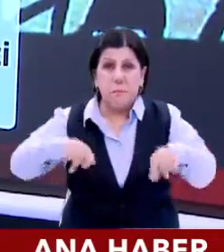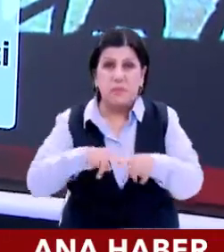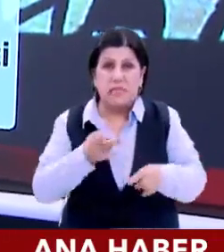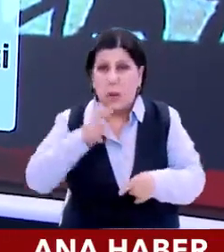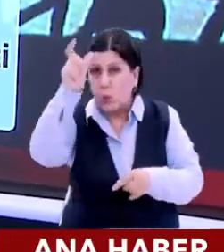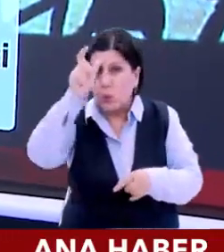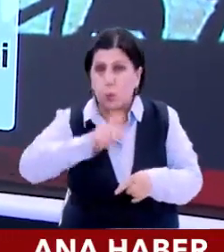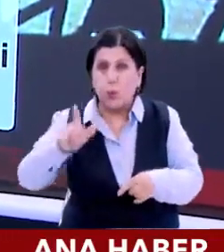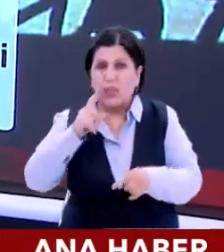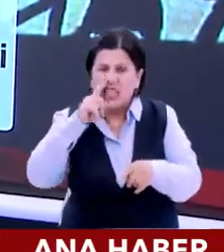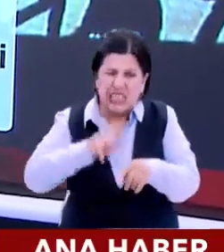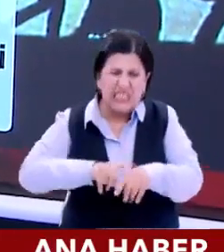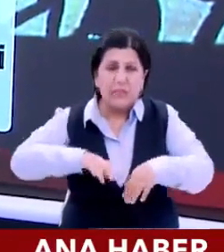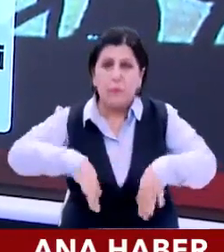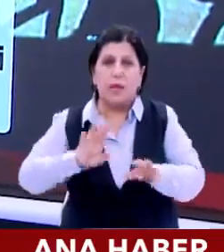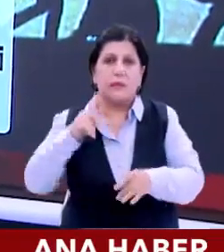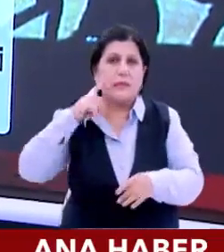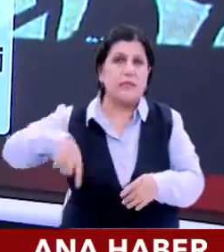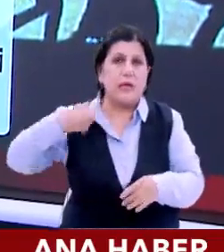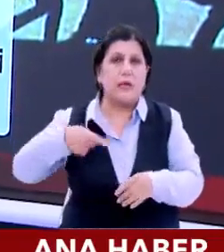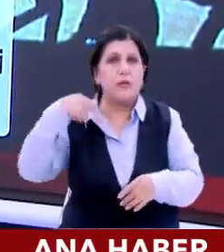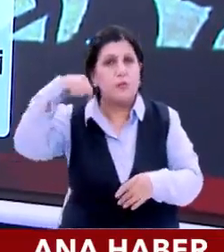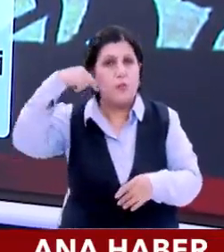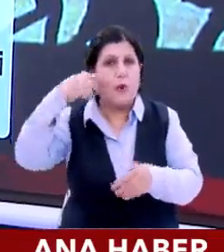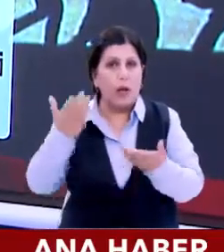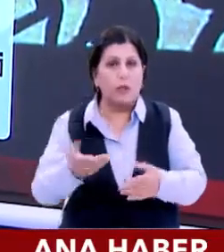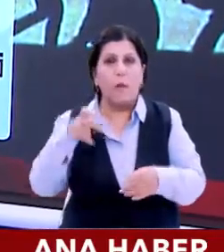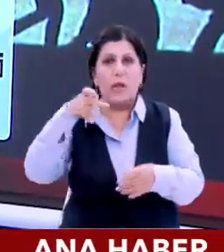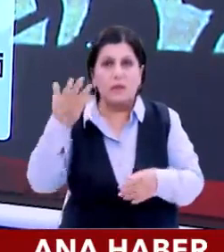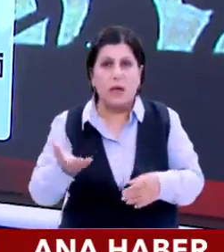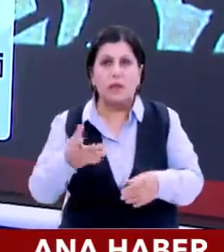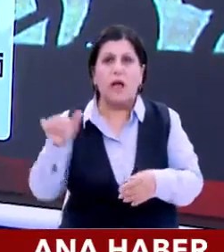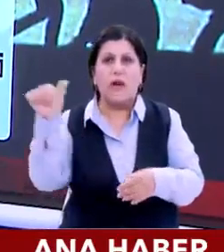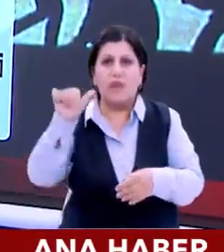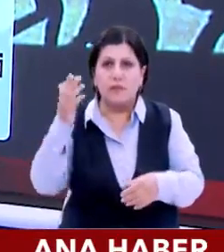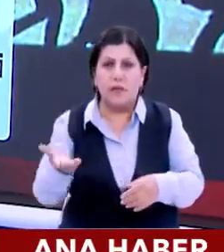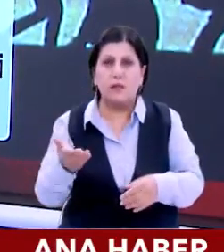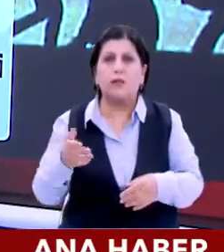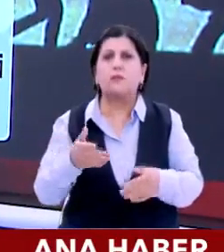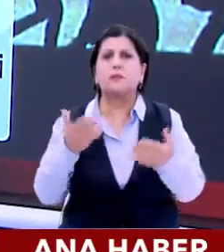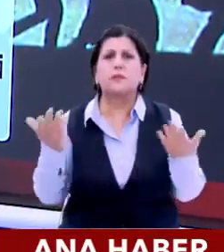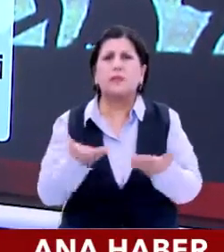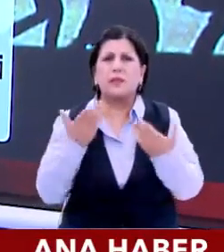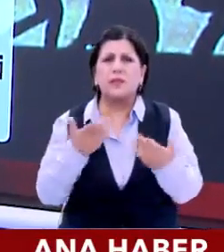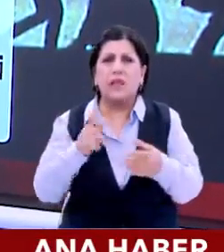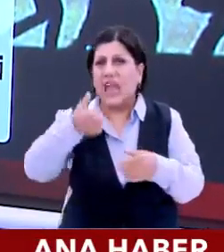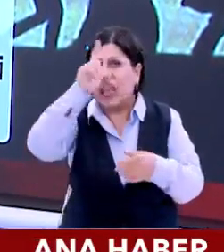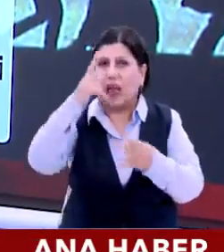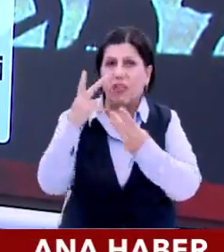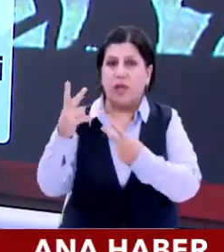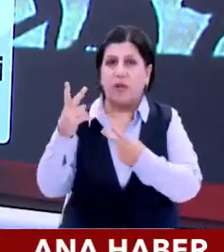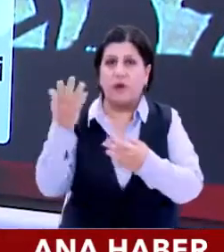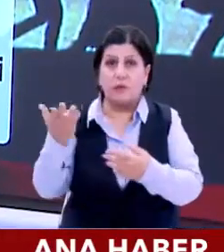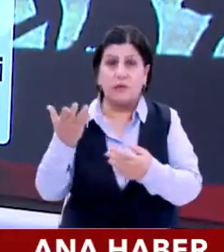derecede çok fazla sayıda insan geliyor Suriyelilerin yanında pakistanlılar Geliyor afganistanlar geliyor ve bunlar özellikle İran tarafından